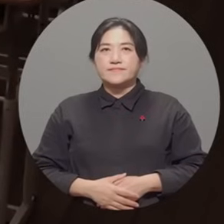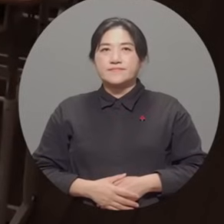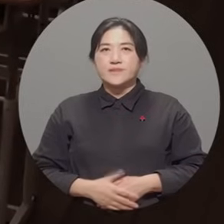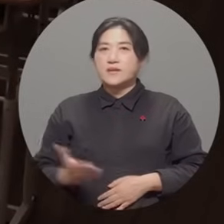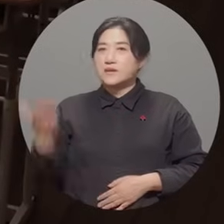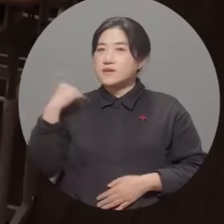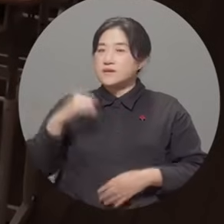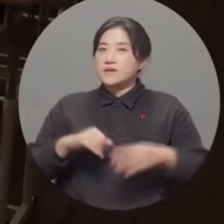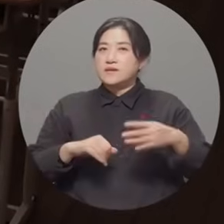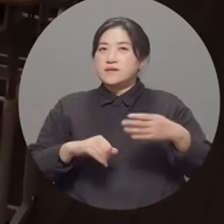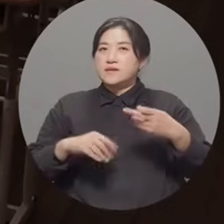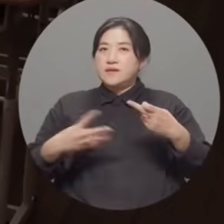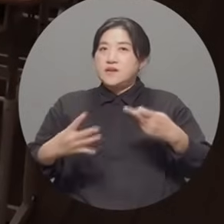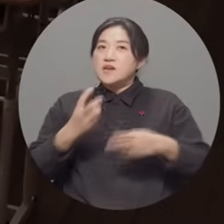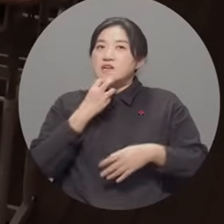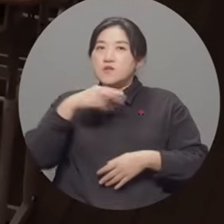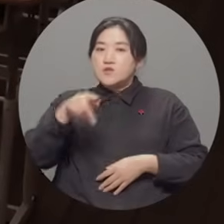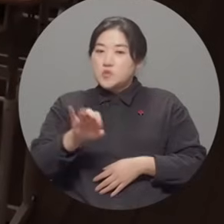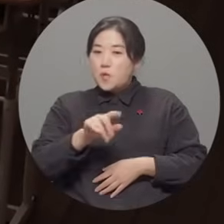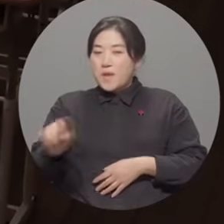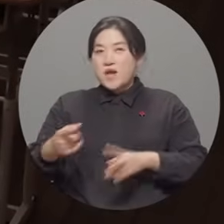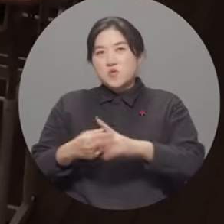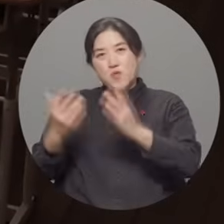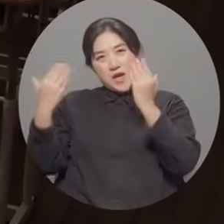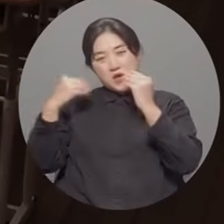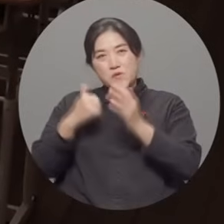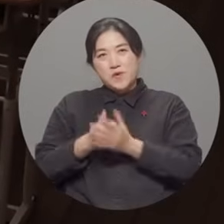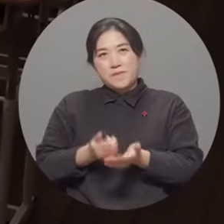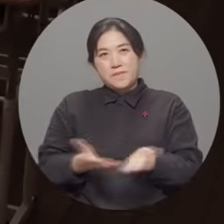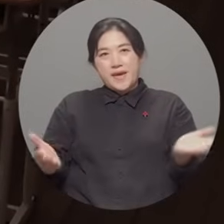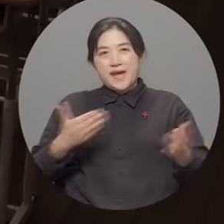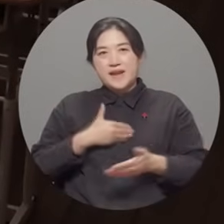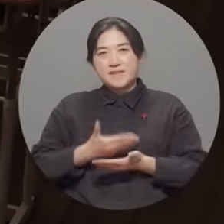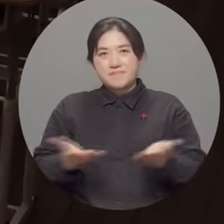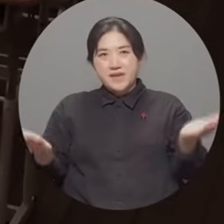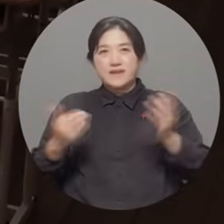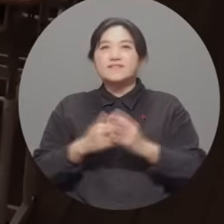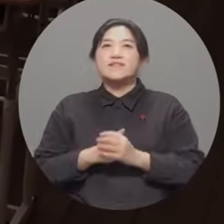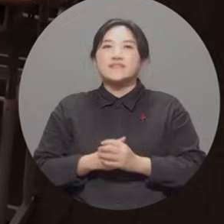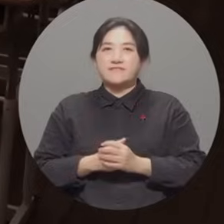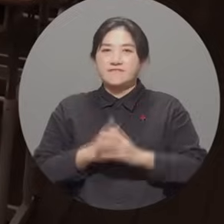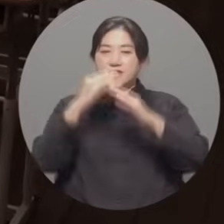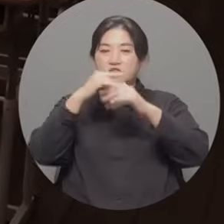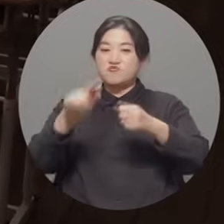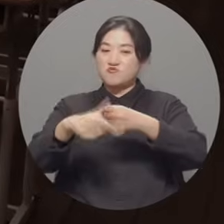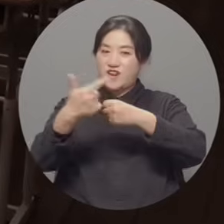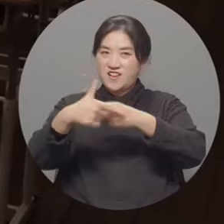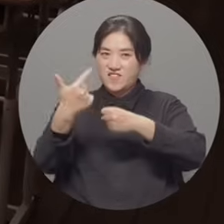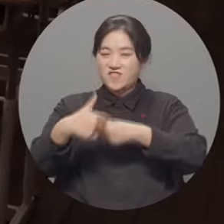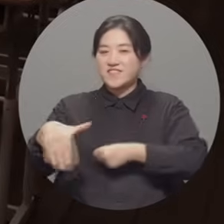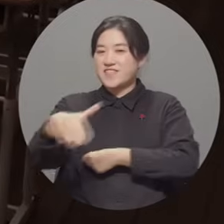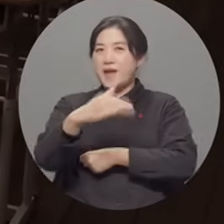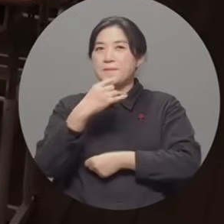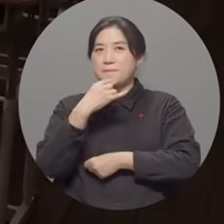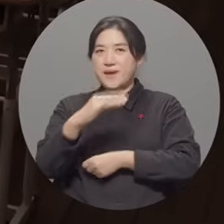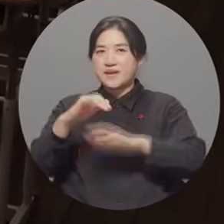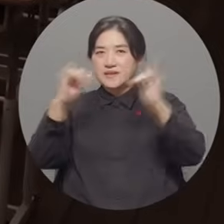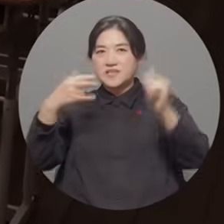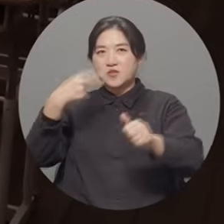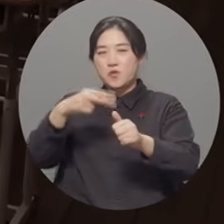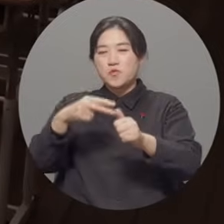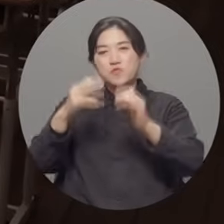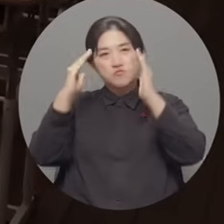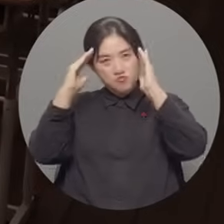지난 4일 서울 송파구의 한 초등학교에서 배포한 알림장입니다. 6학년 학생을 대상으로 한